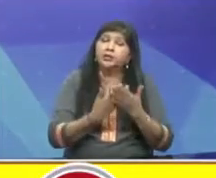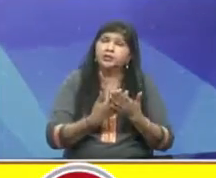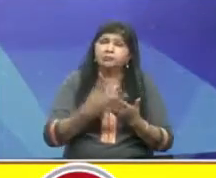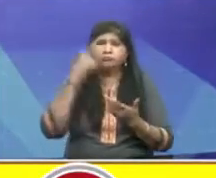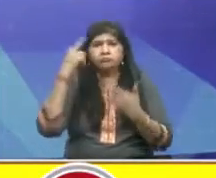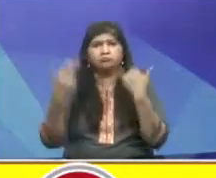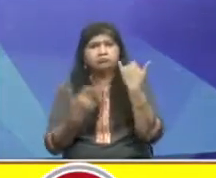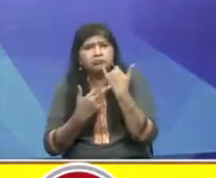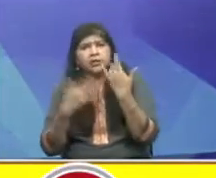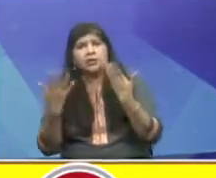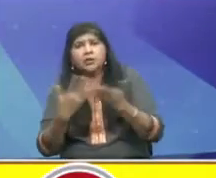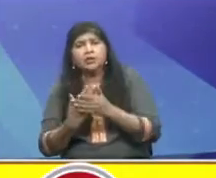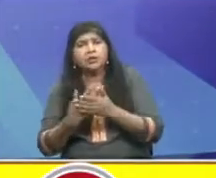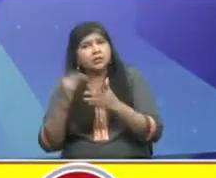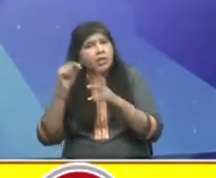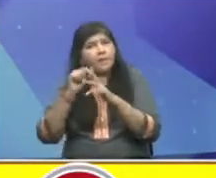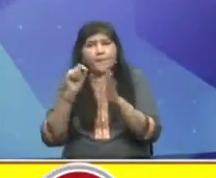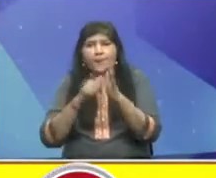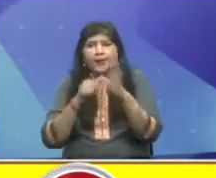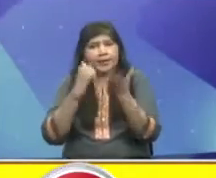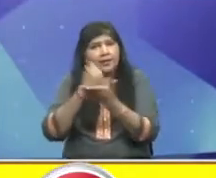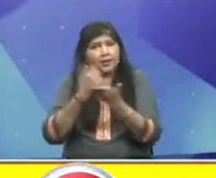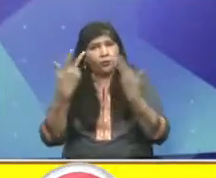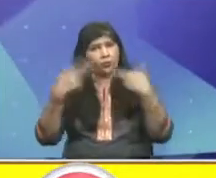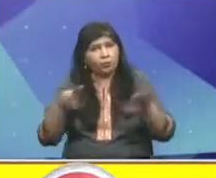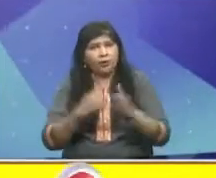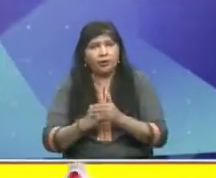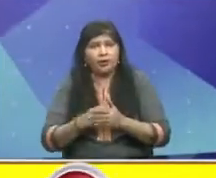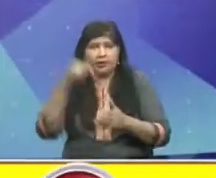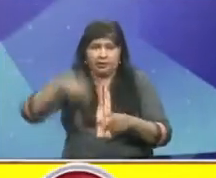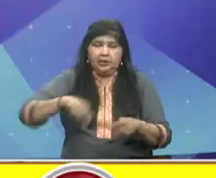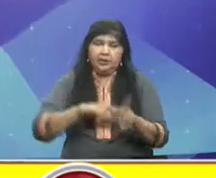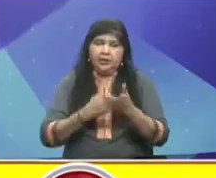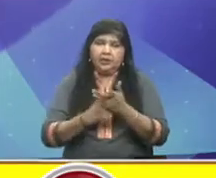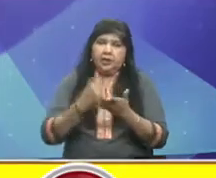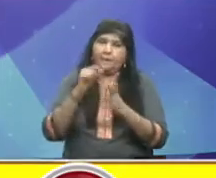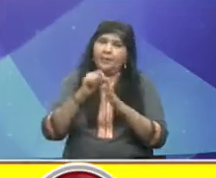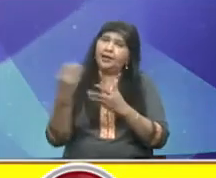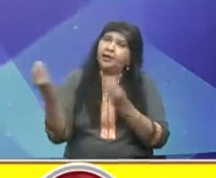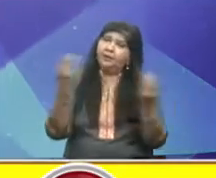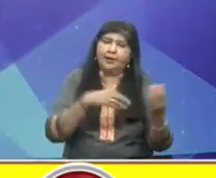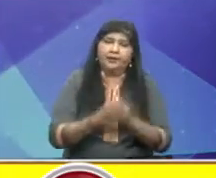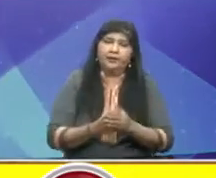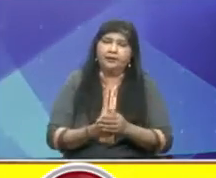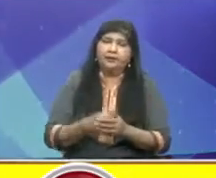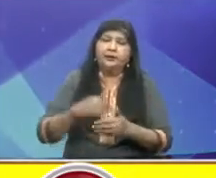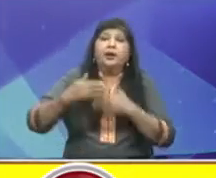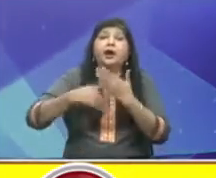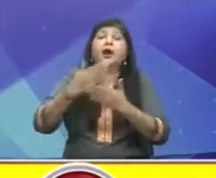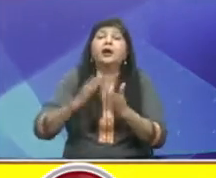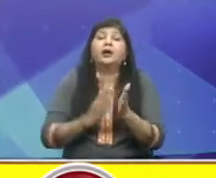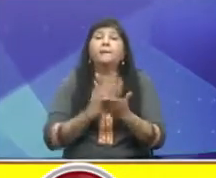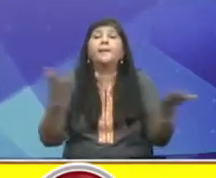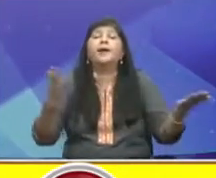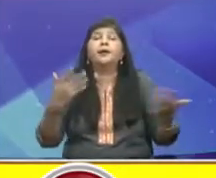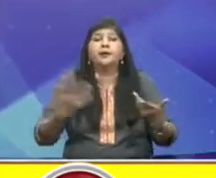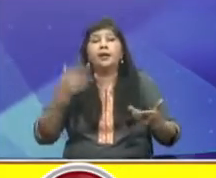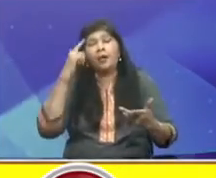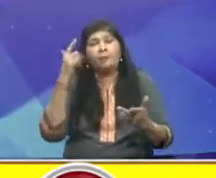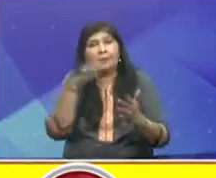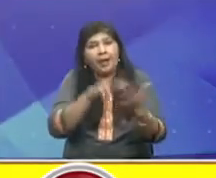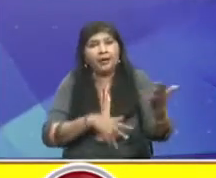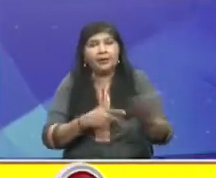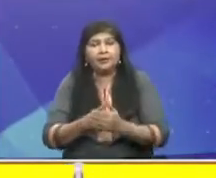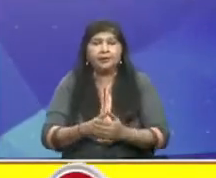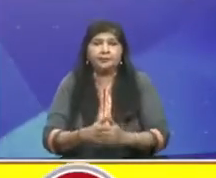है उसका पेटेंट वगैरह करवा लिया? हाँ जी, पेटेंट हो गया। ये साल में ही हमें पेटेंट ग्रांट होके आ गया। और आगे इसको बढ़ाने का क्या प्लान है आपका?